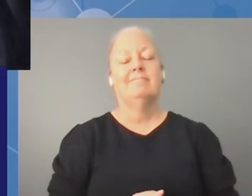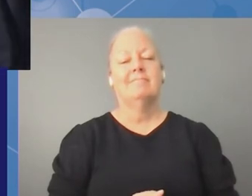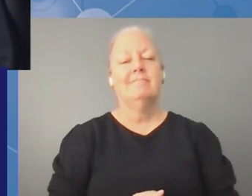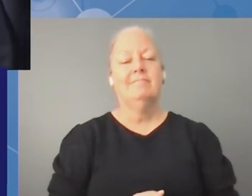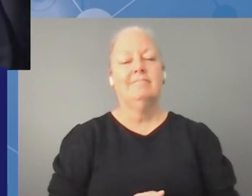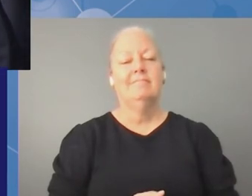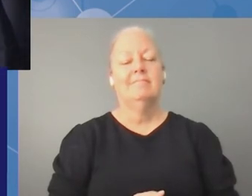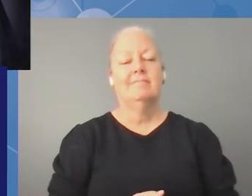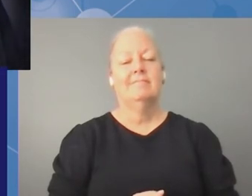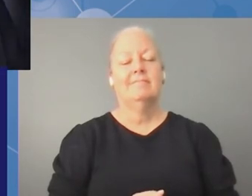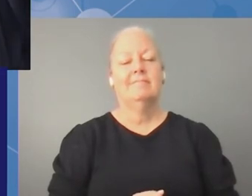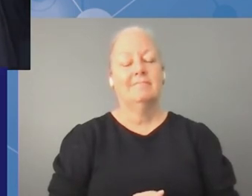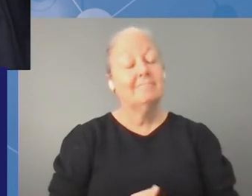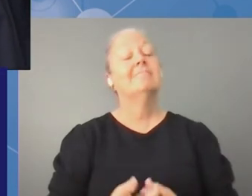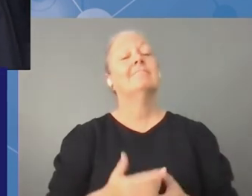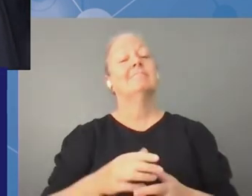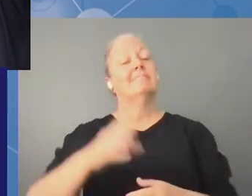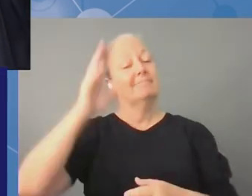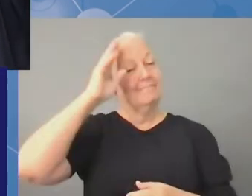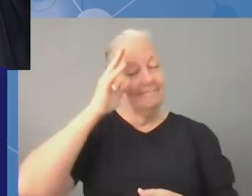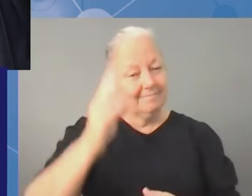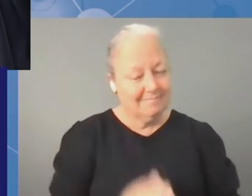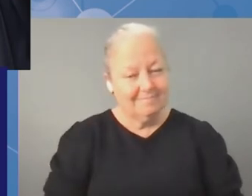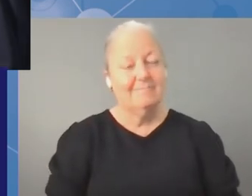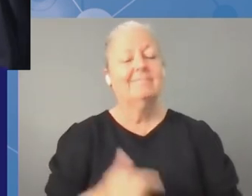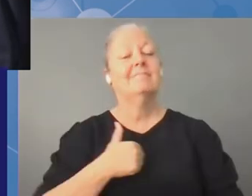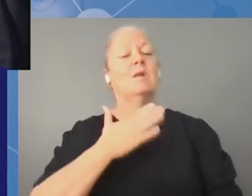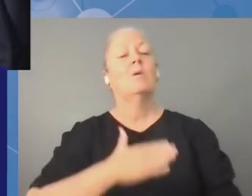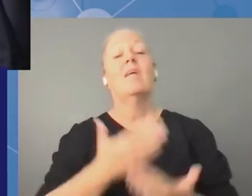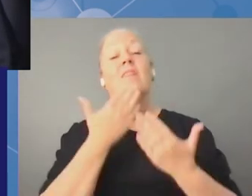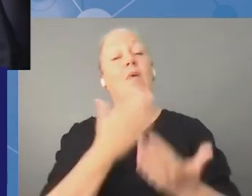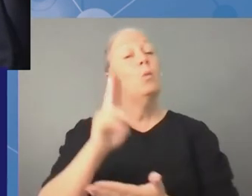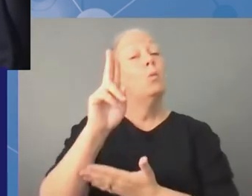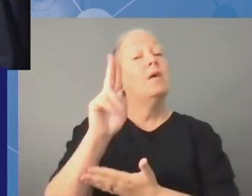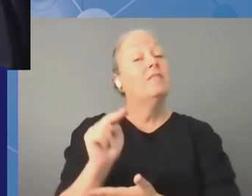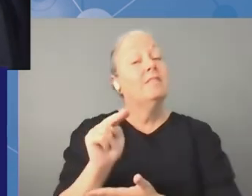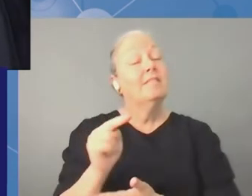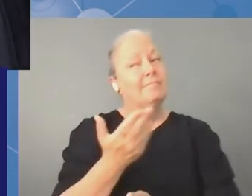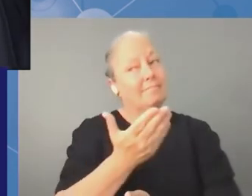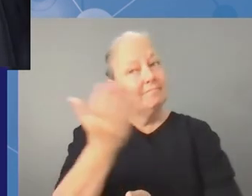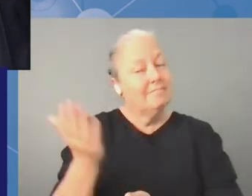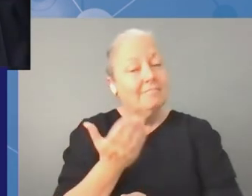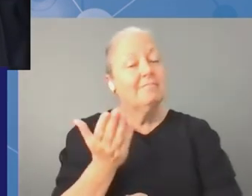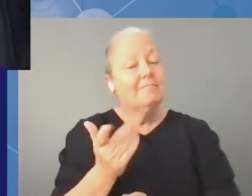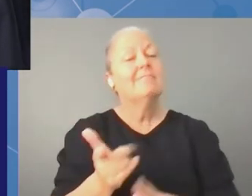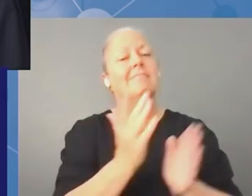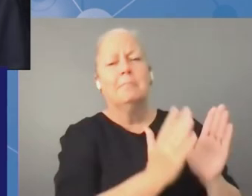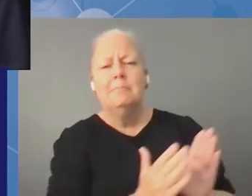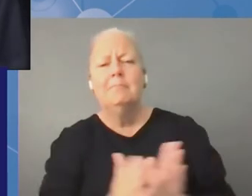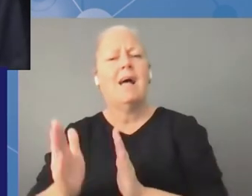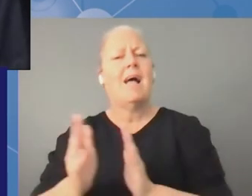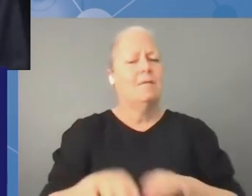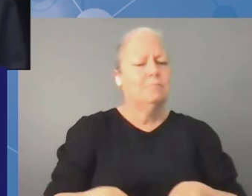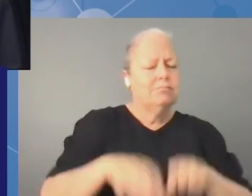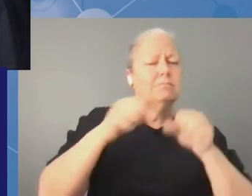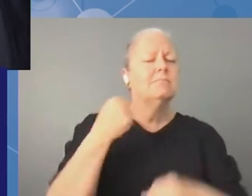أنا من بوركينا فاسو، أود أن أشكر الأمم المتحدة على هذه الجلسة التي استطعنا